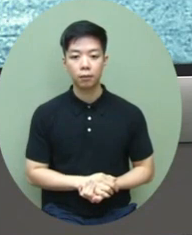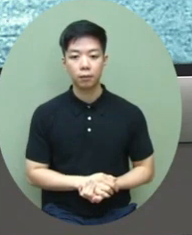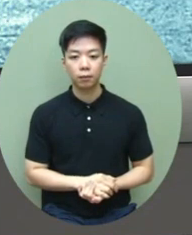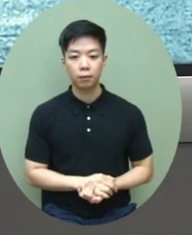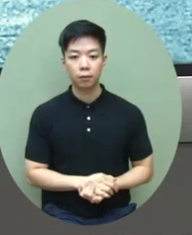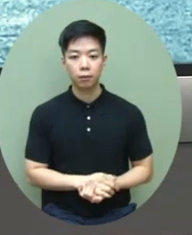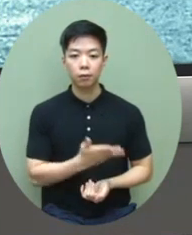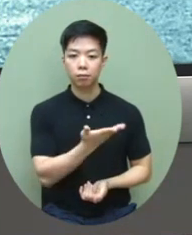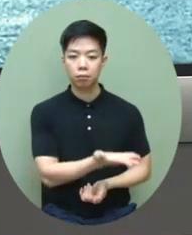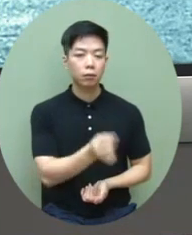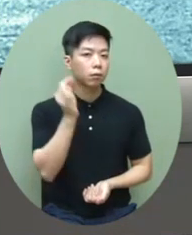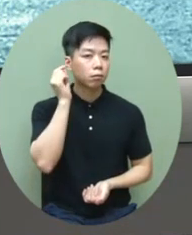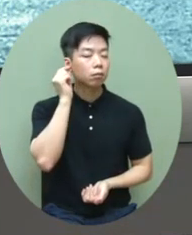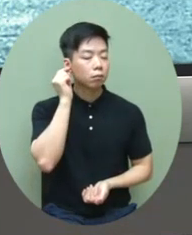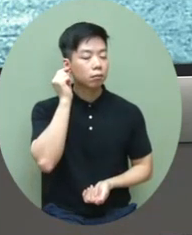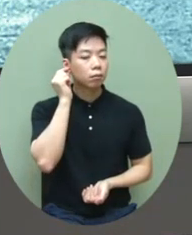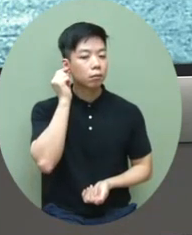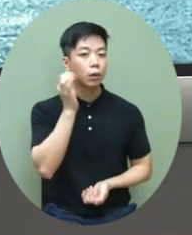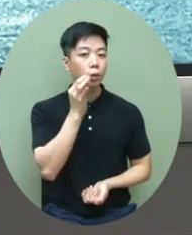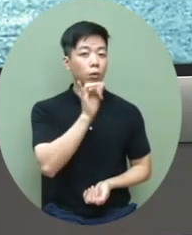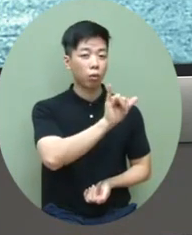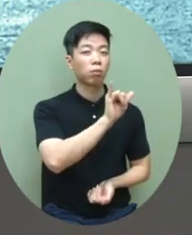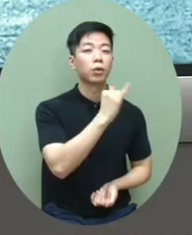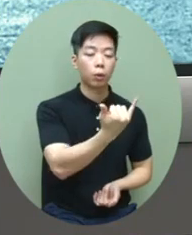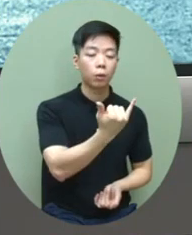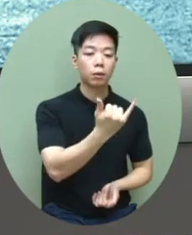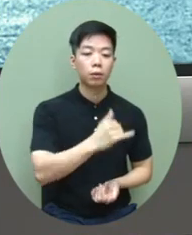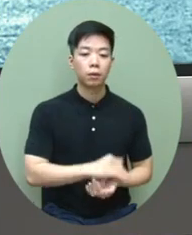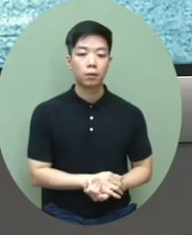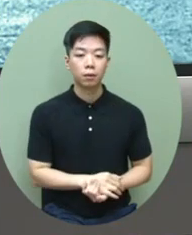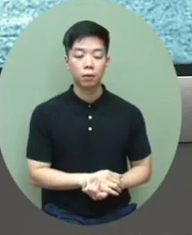這個個案咧，都想帶出一樣嘢，就係嗱呢位係一位66歲